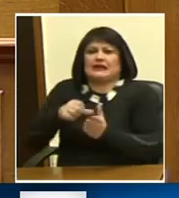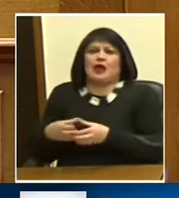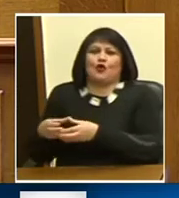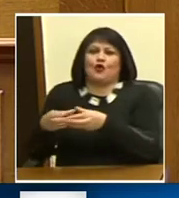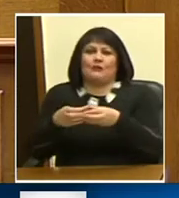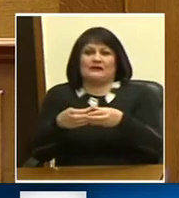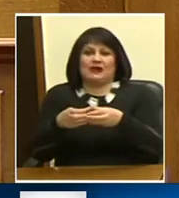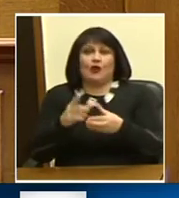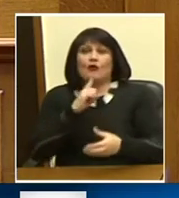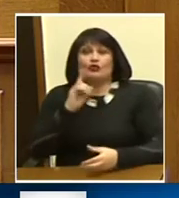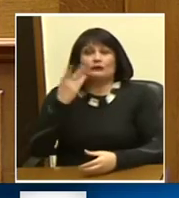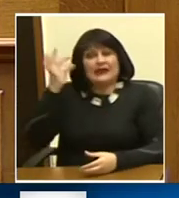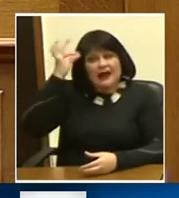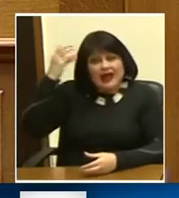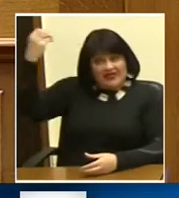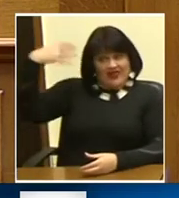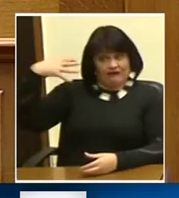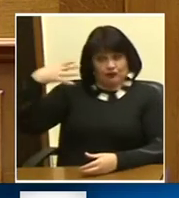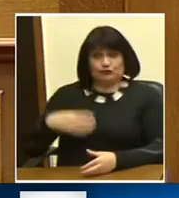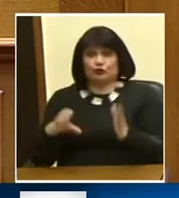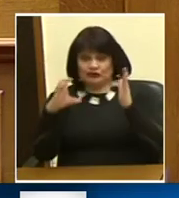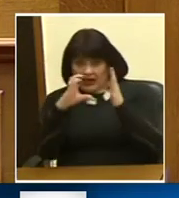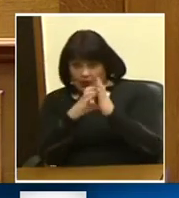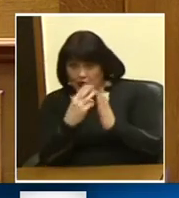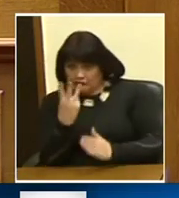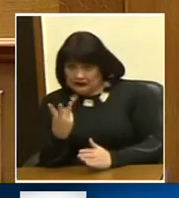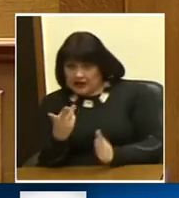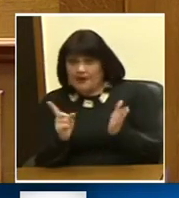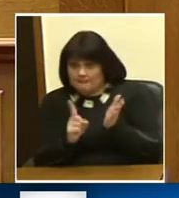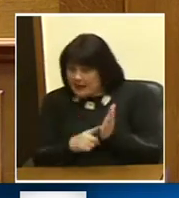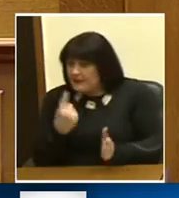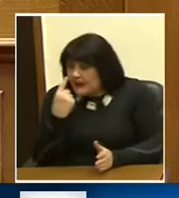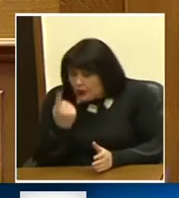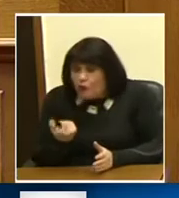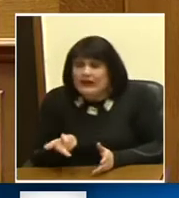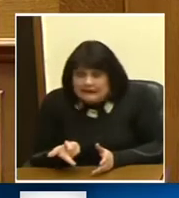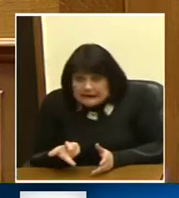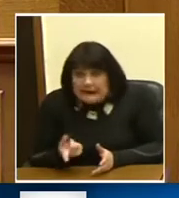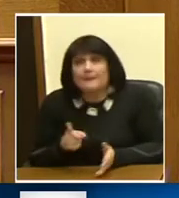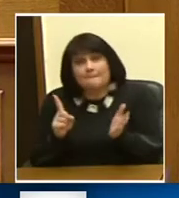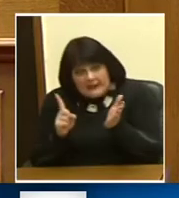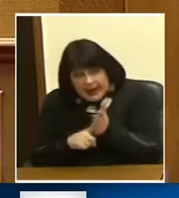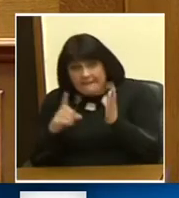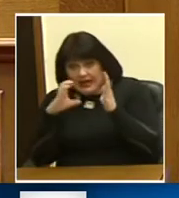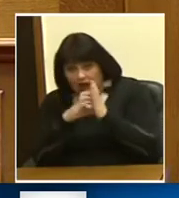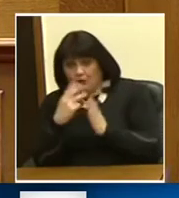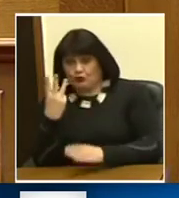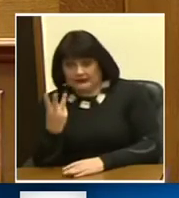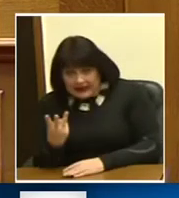διαφωτισμό. Πρέπει το άρθρο 3, και σε αυτό πρέπει να συνενέσουμε, πρέπει το άρθρο